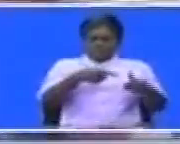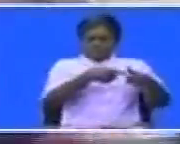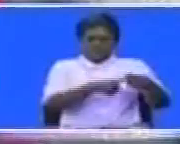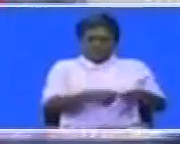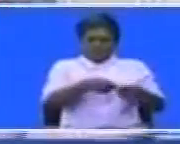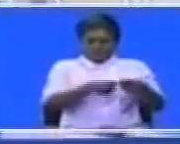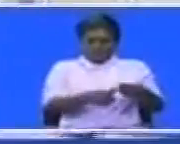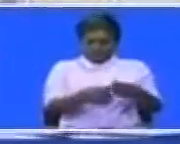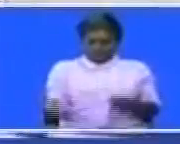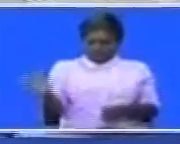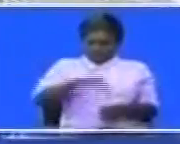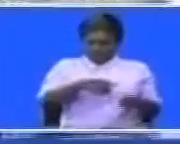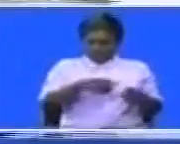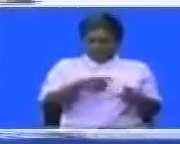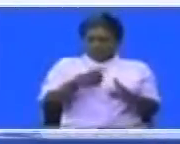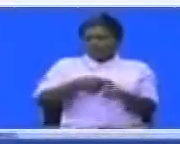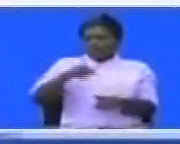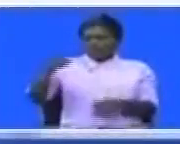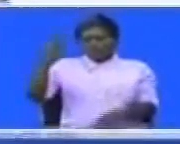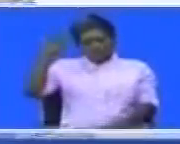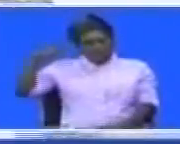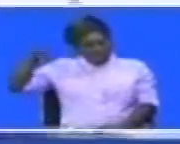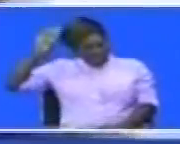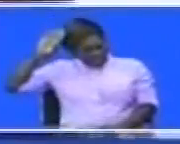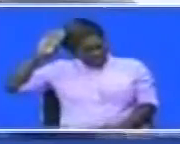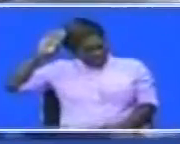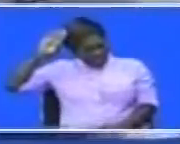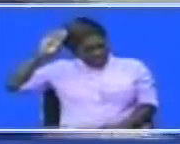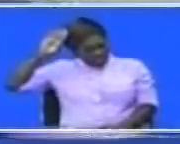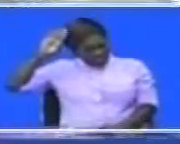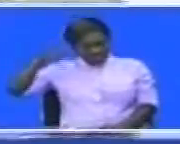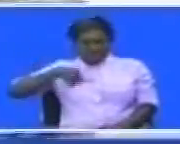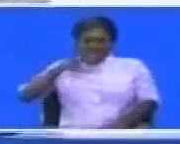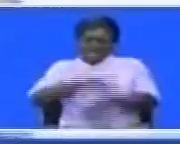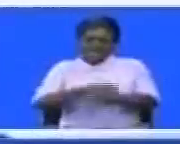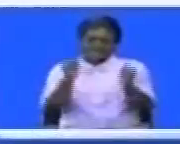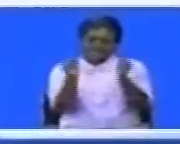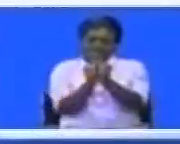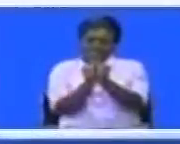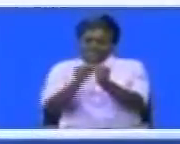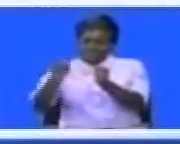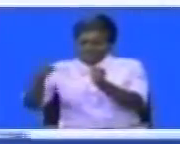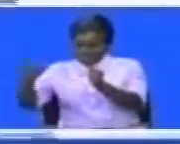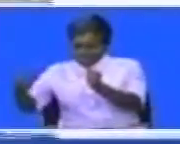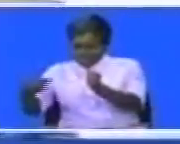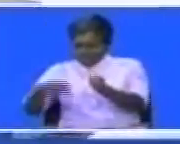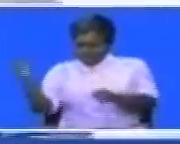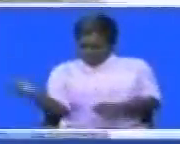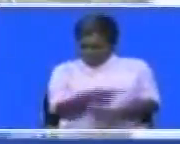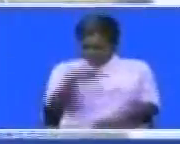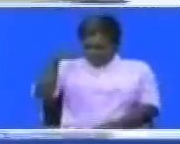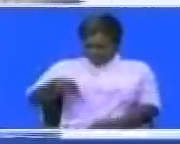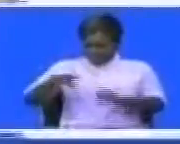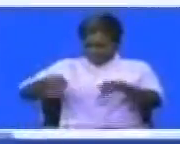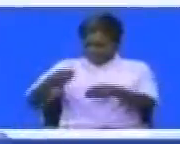ambayo tumeleta machines kutoka Brazil, nimeishatoa 10 million. Mwezi huu nitatoa